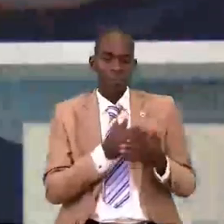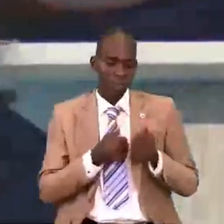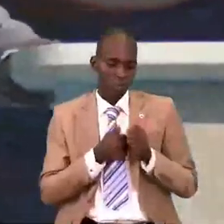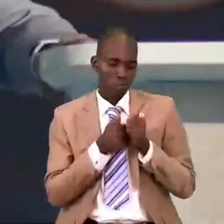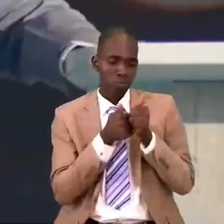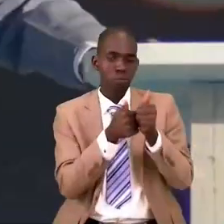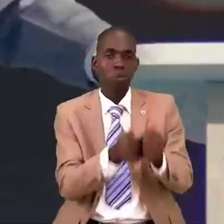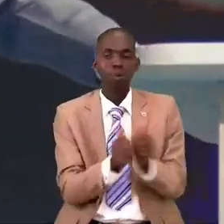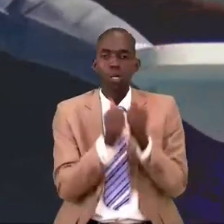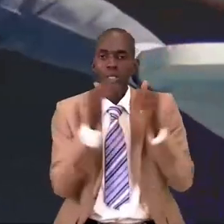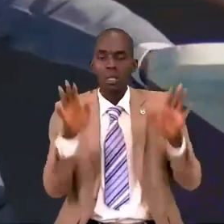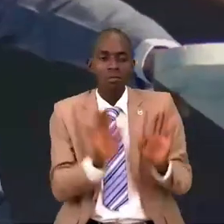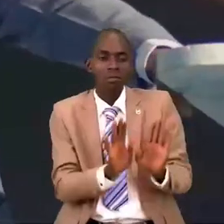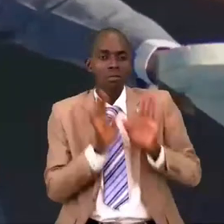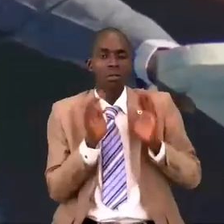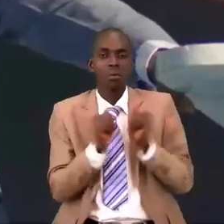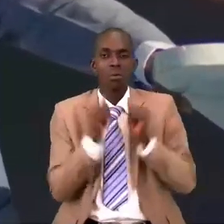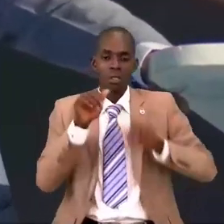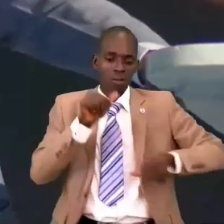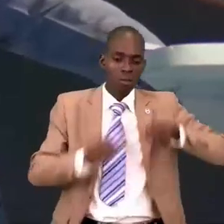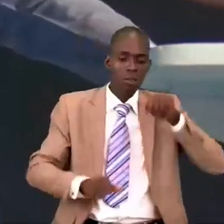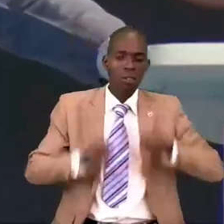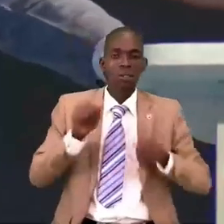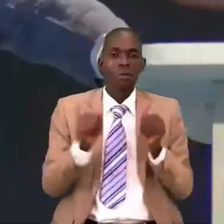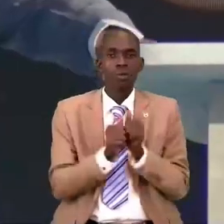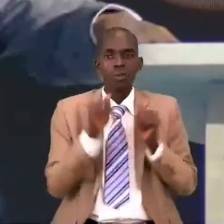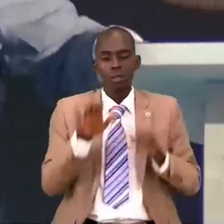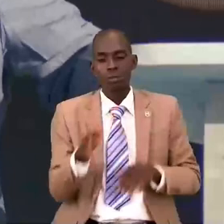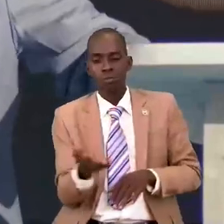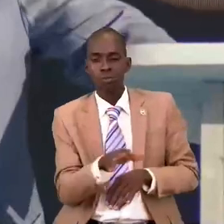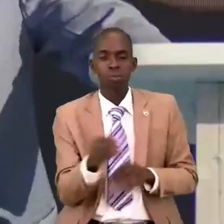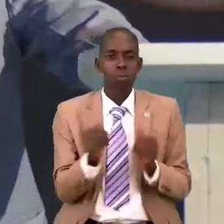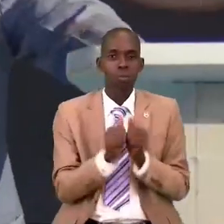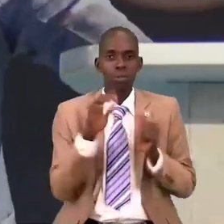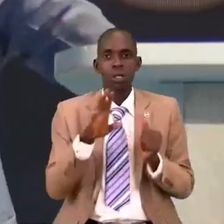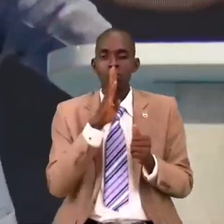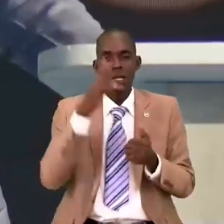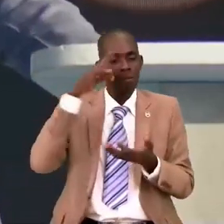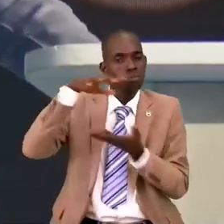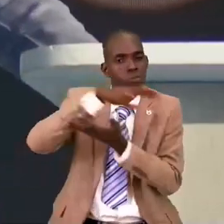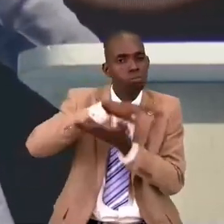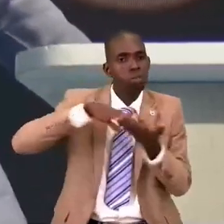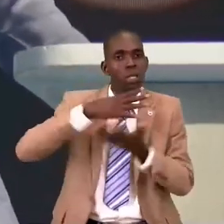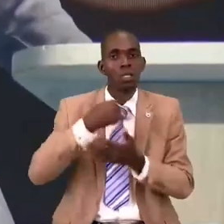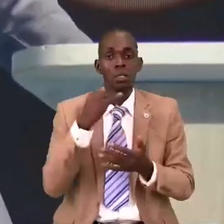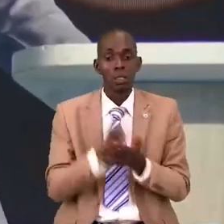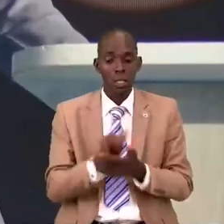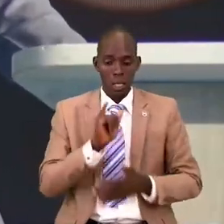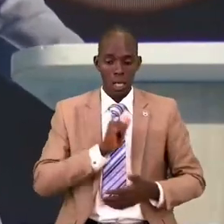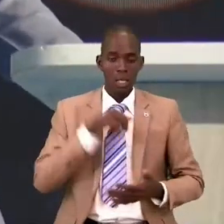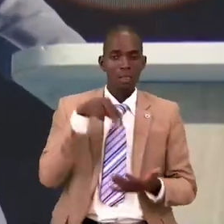sans être effrayés, et nous dirons, nous tenons pour Christ. Partout où vous allez, la puissance,